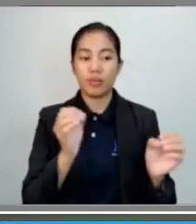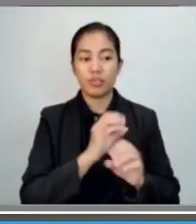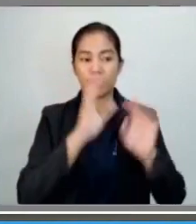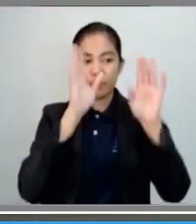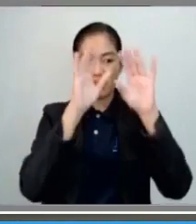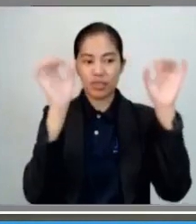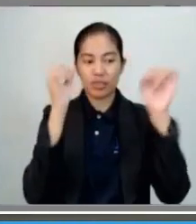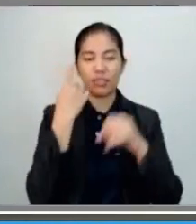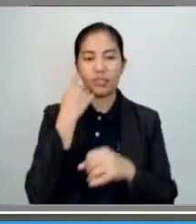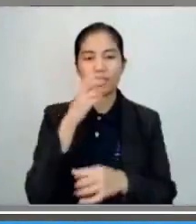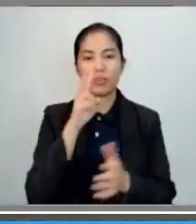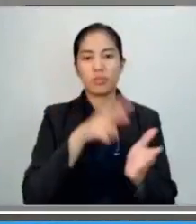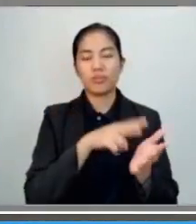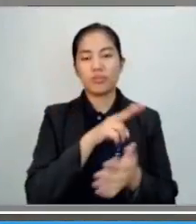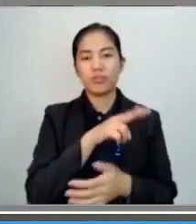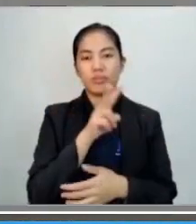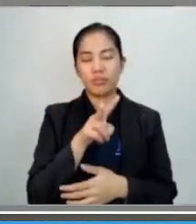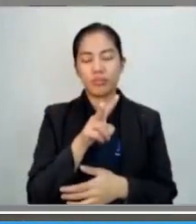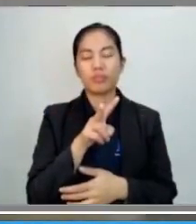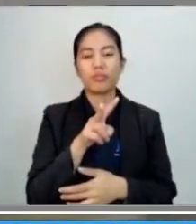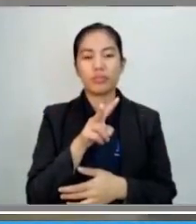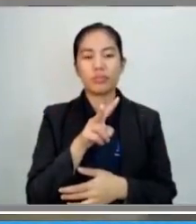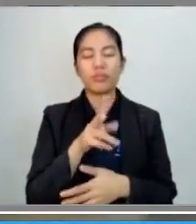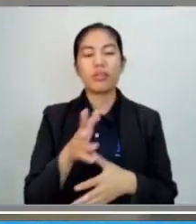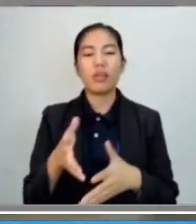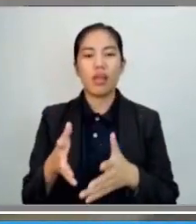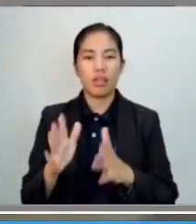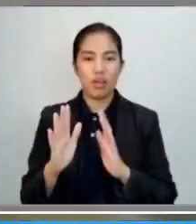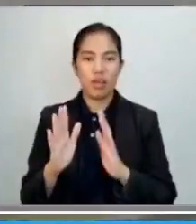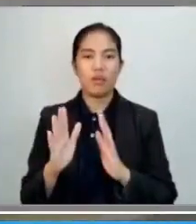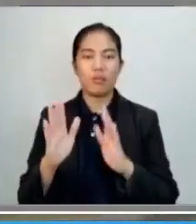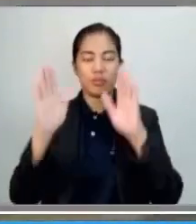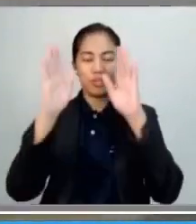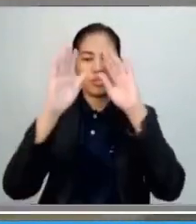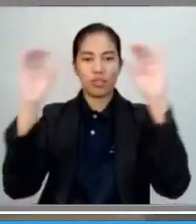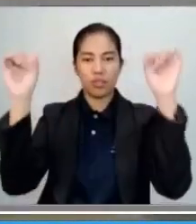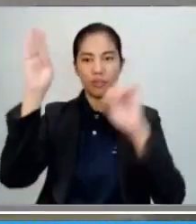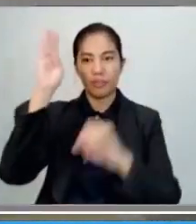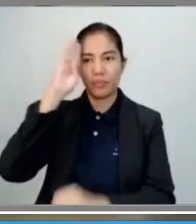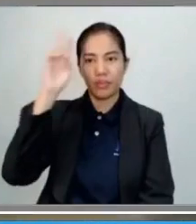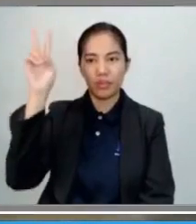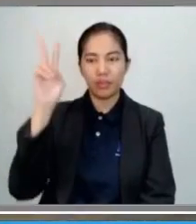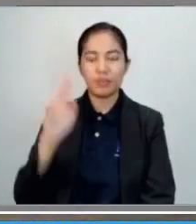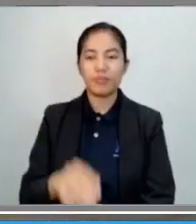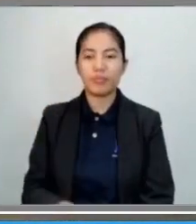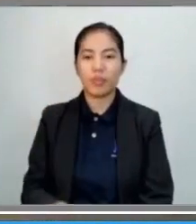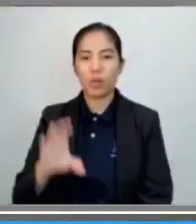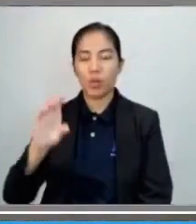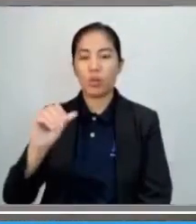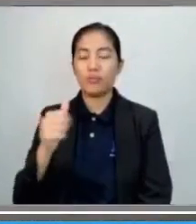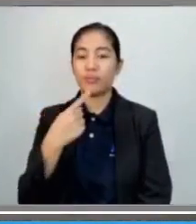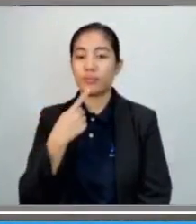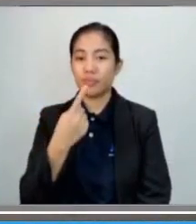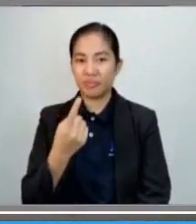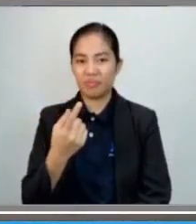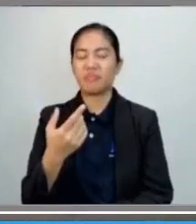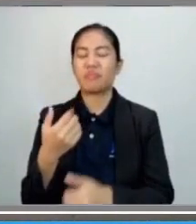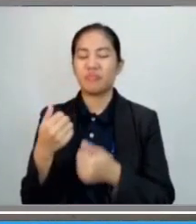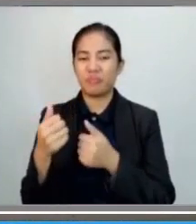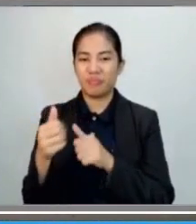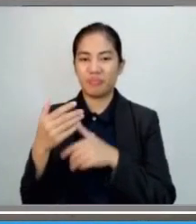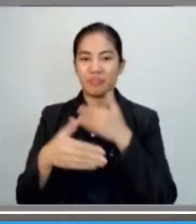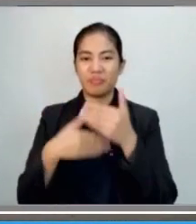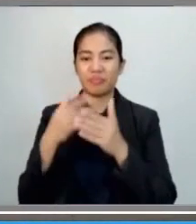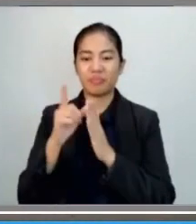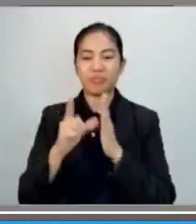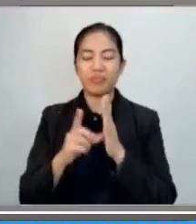2022 at pinayagan daw ito ni Pangulong Bongbong Marcos. Giit ng COA, legal ang paggamit sa confidential funds sa